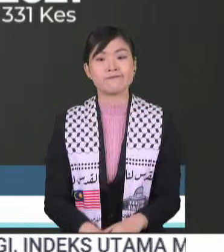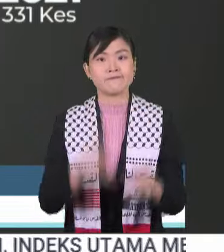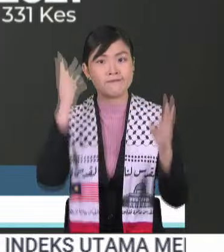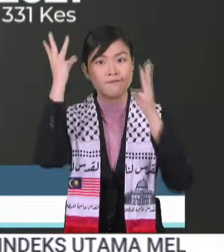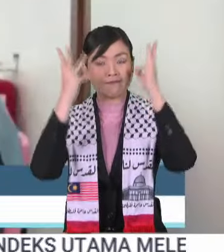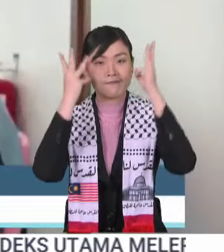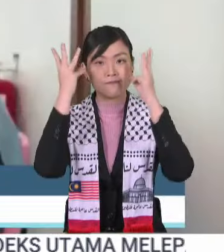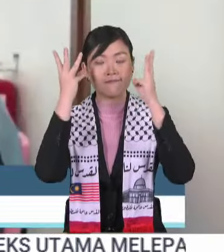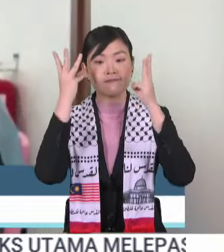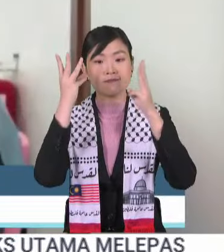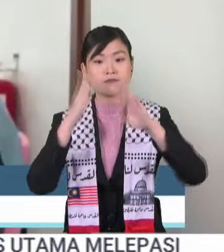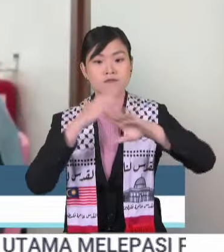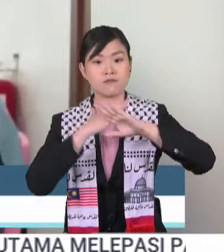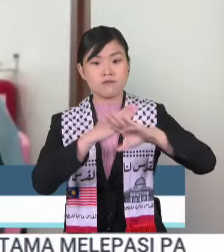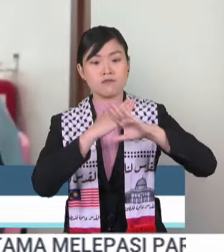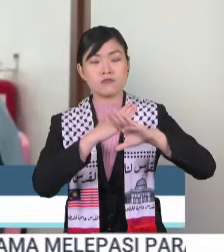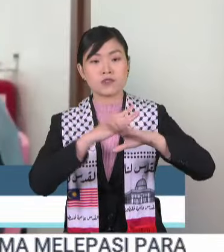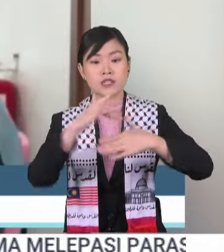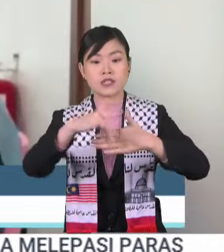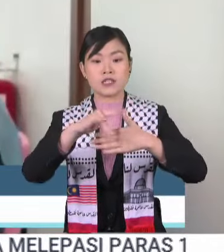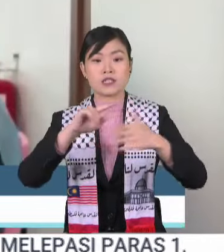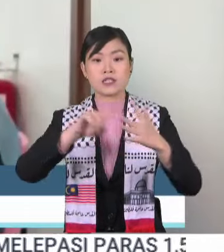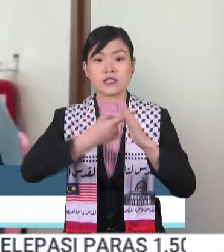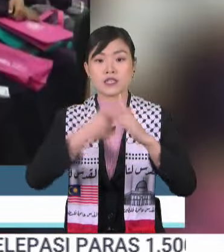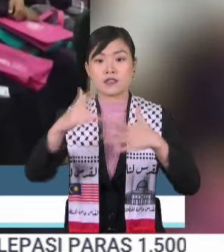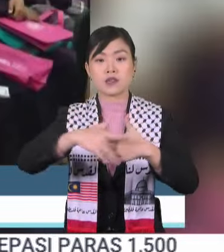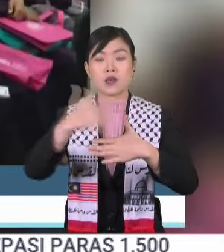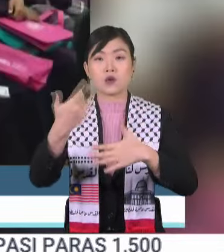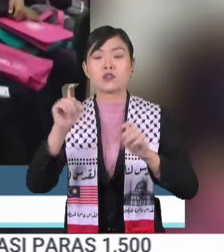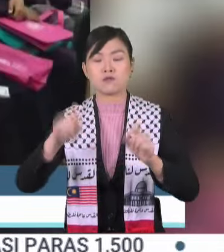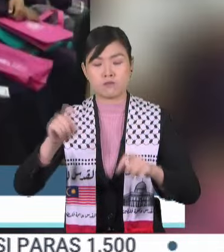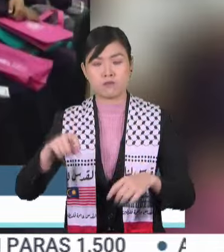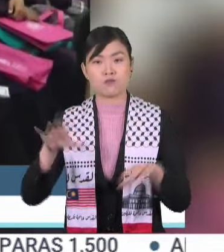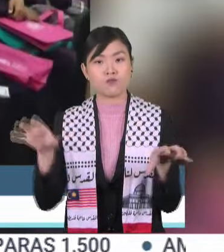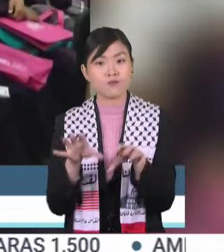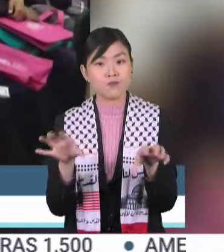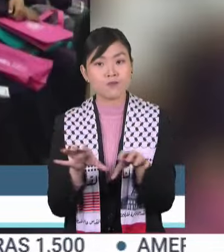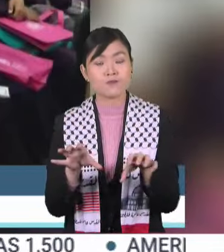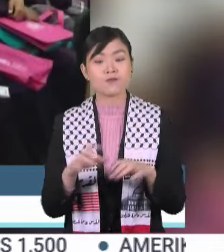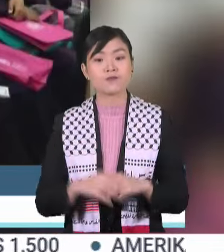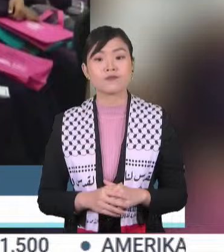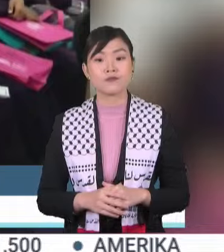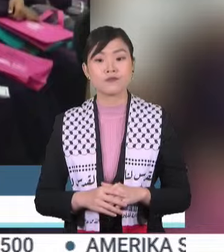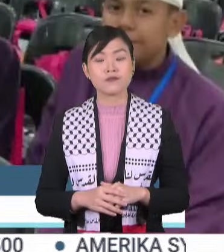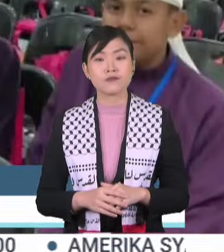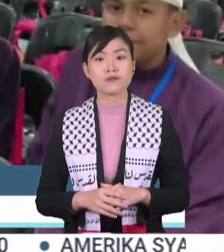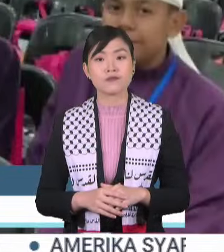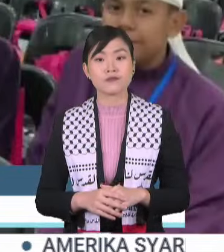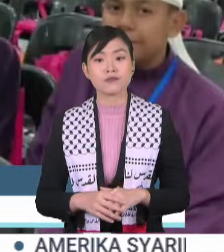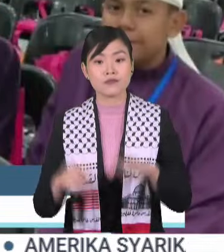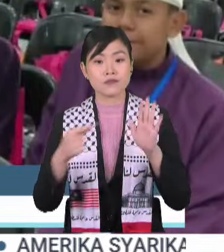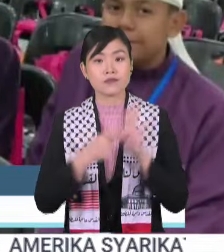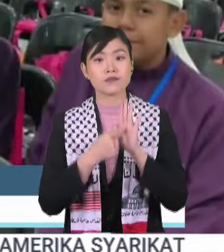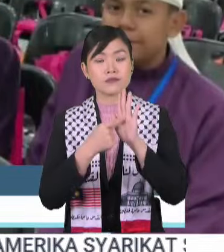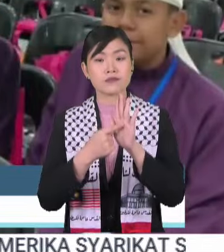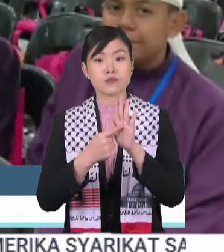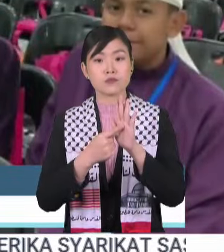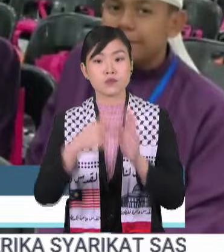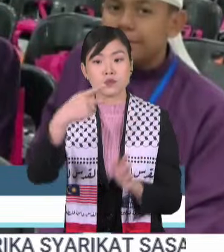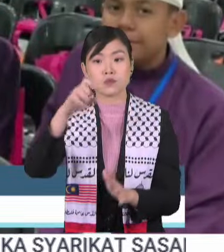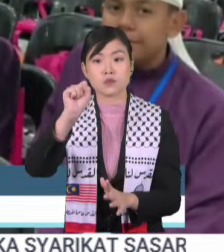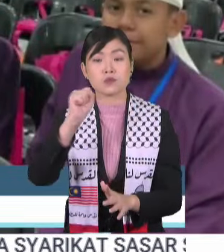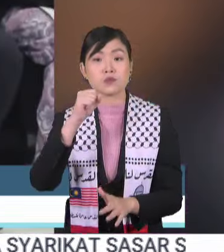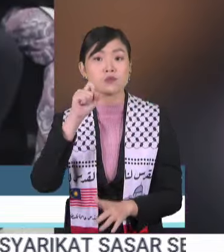justeru pencegahan di peringkat awal perlu dilakukan menurut beliau trend semasa menunjukkan kes seksual